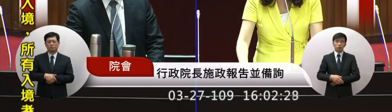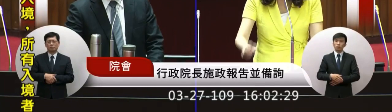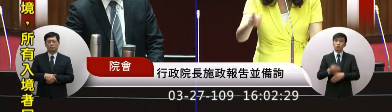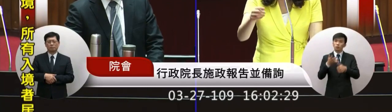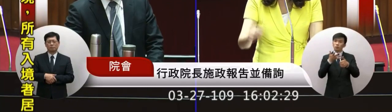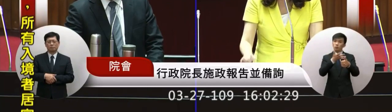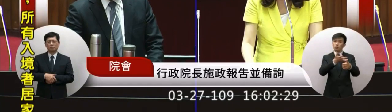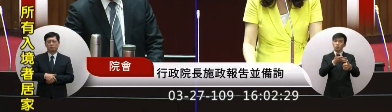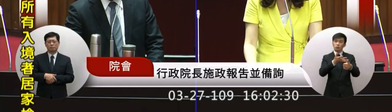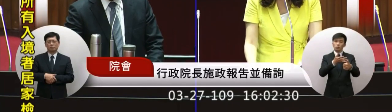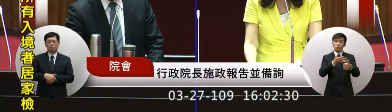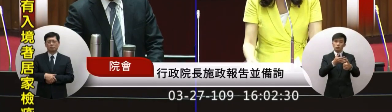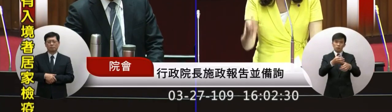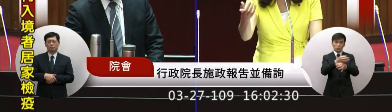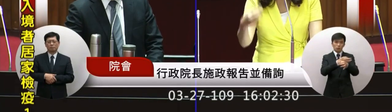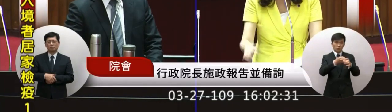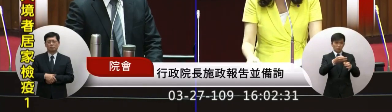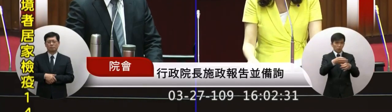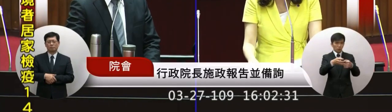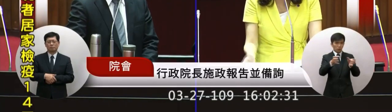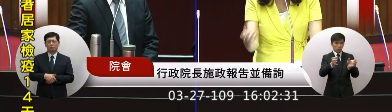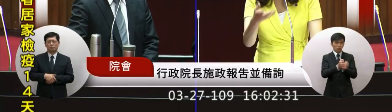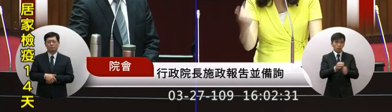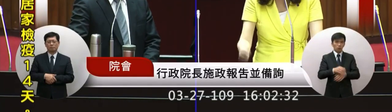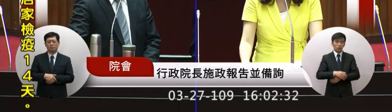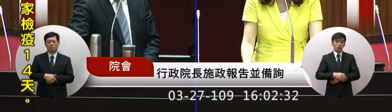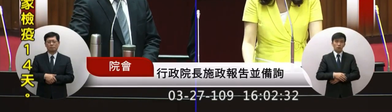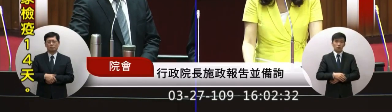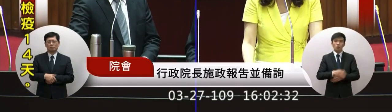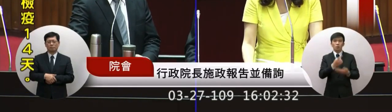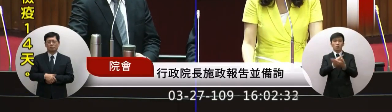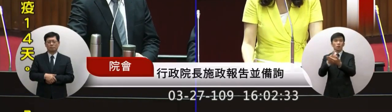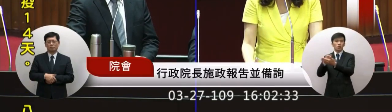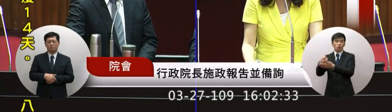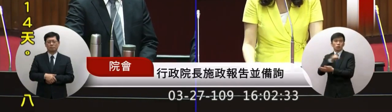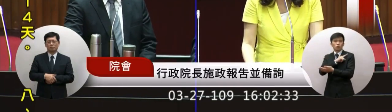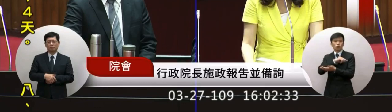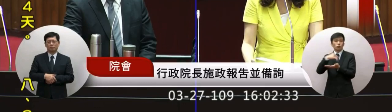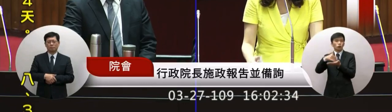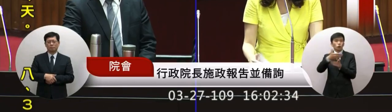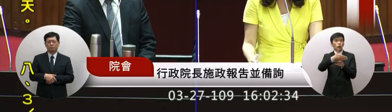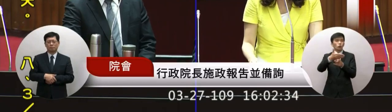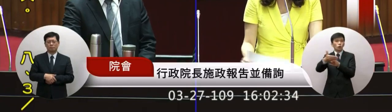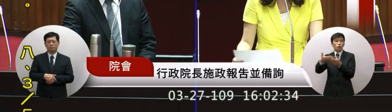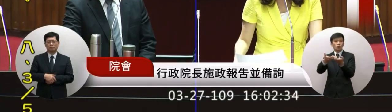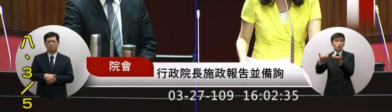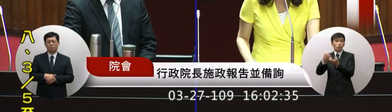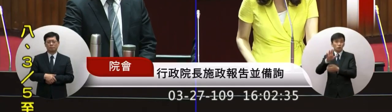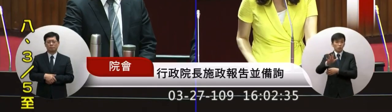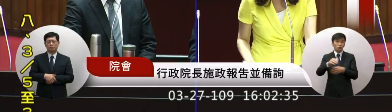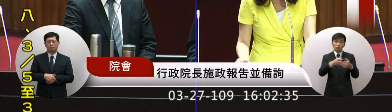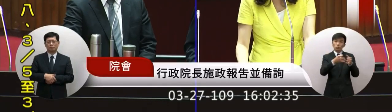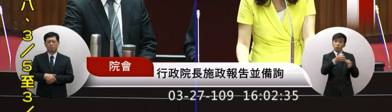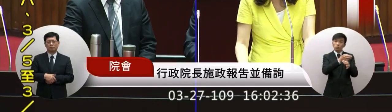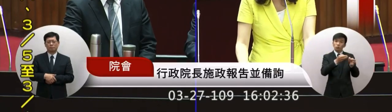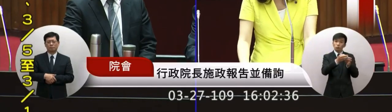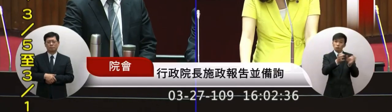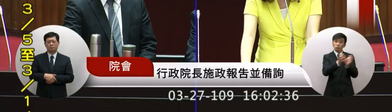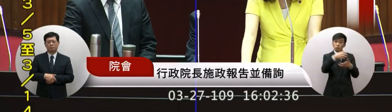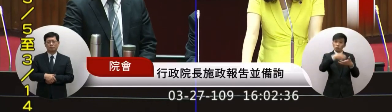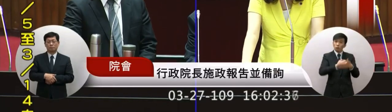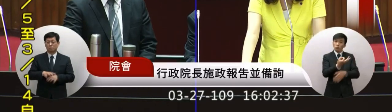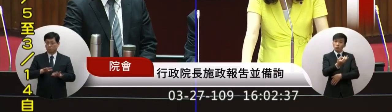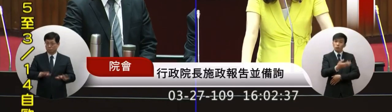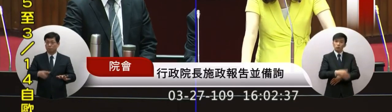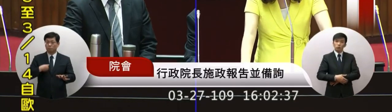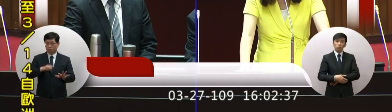请问一下这个经济部，就问经济部好了啦。各部会一定有分扩大嘛？啊，经济部的扩大是偌济？ 我